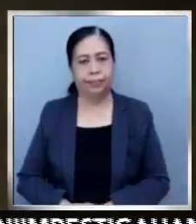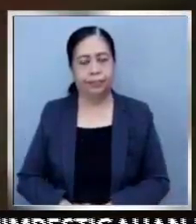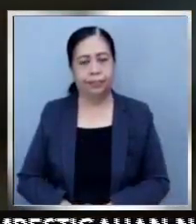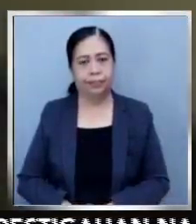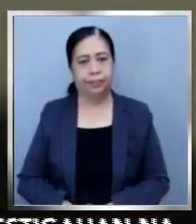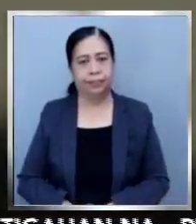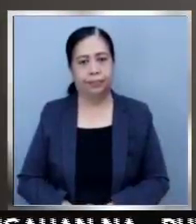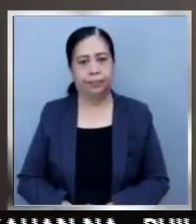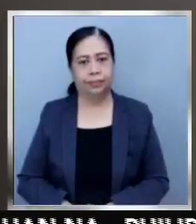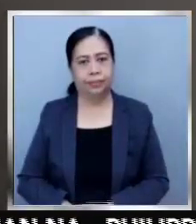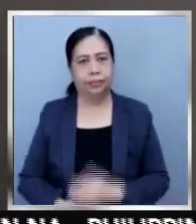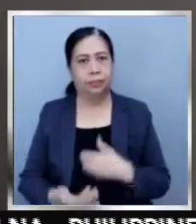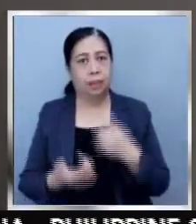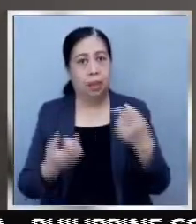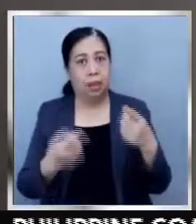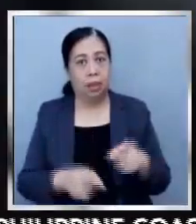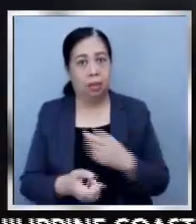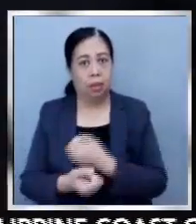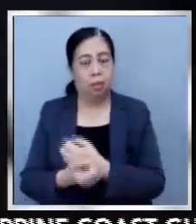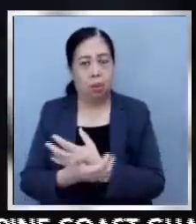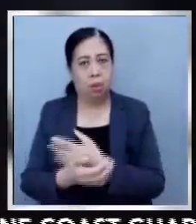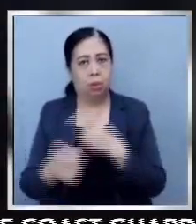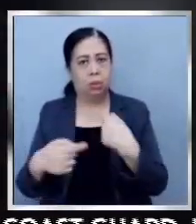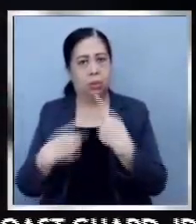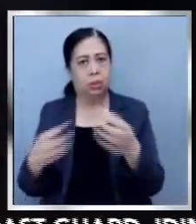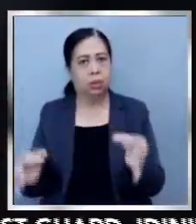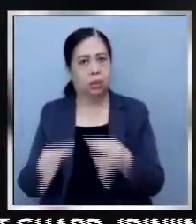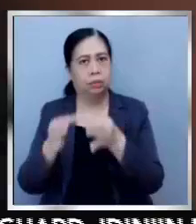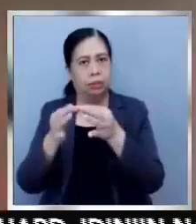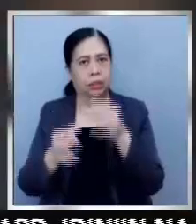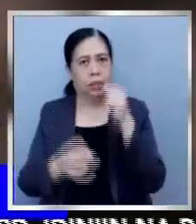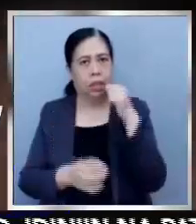Kasunod ng pambobomba sa gitna ng isang misa sa Marawi City kahapon,